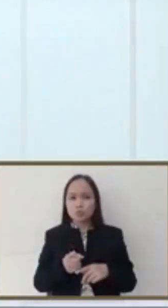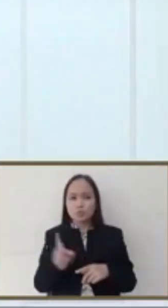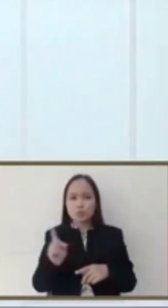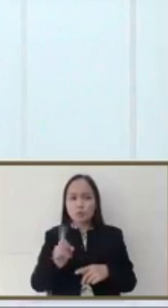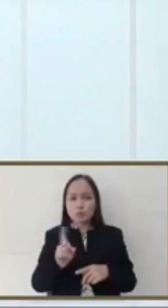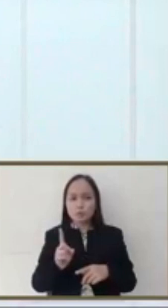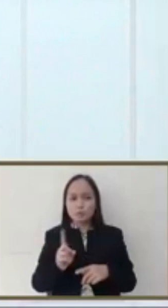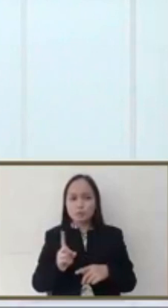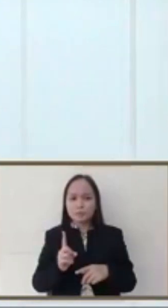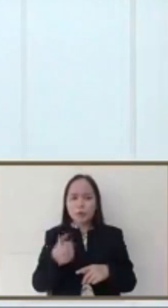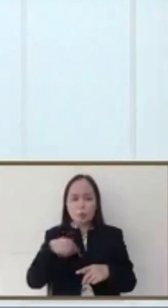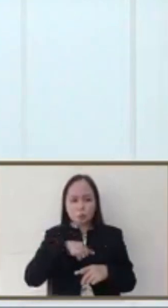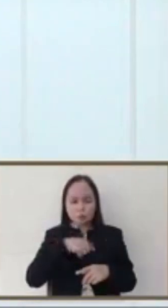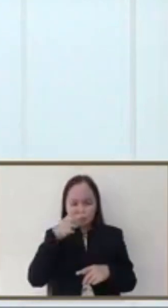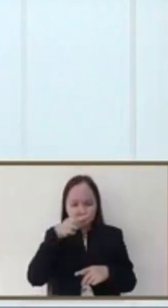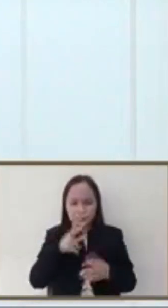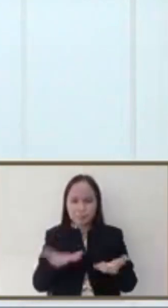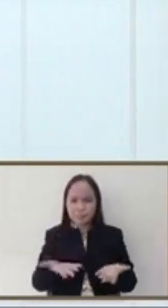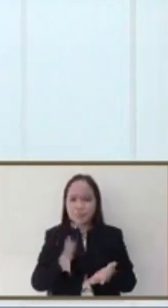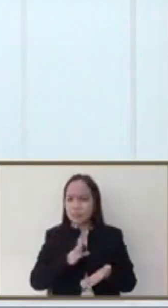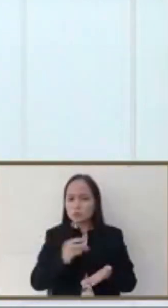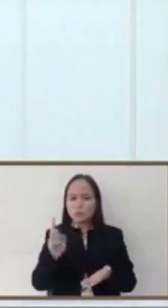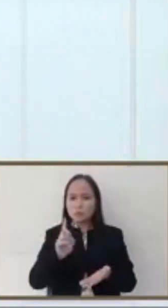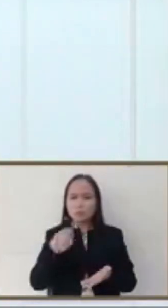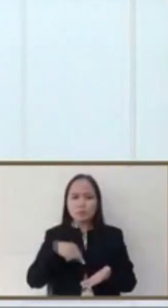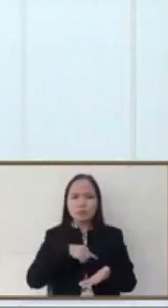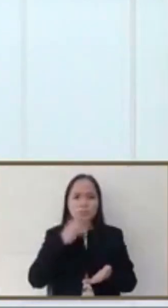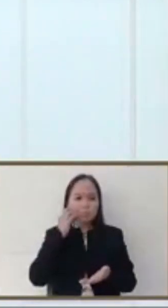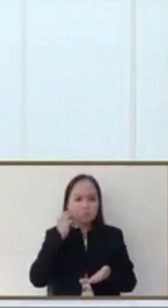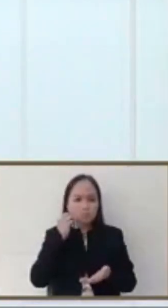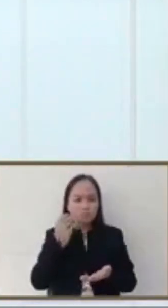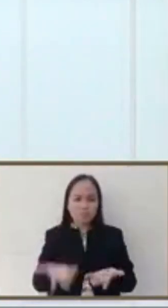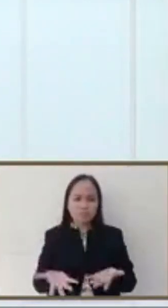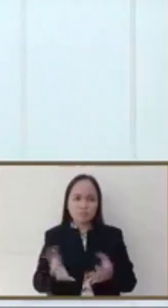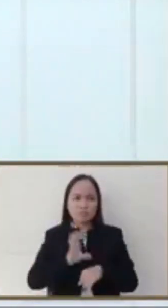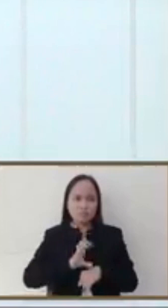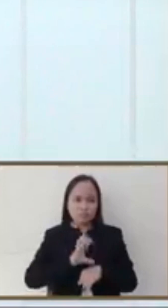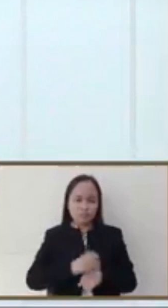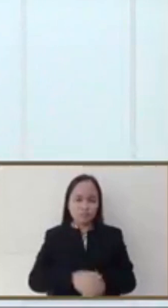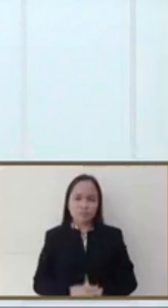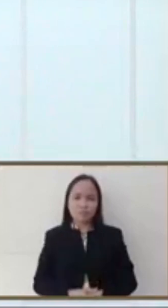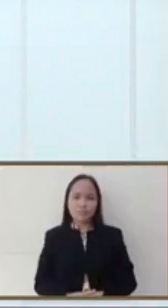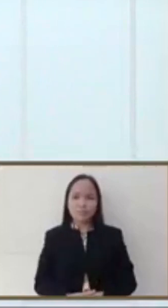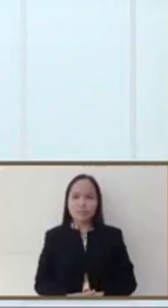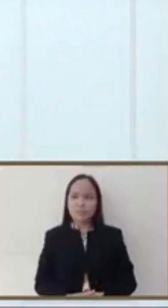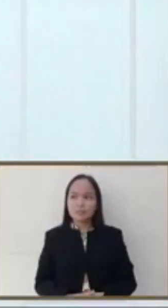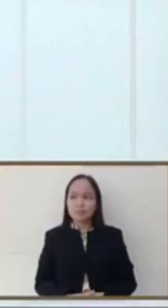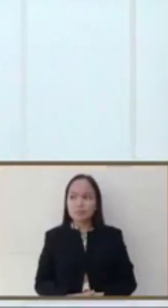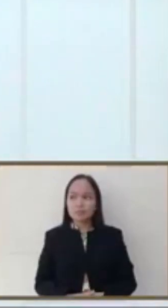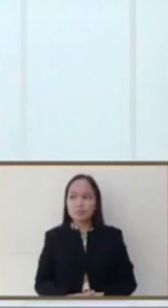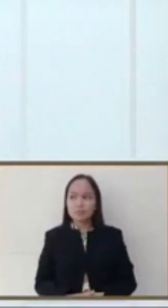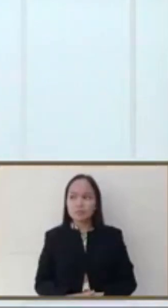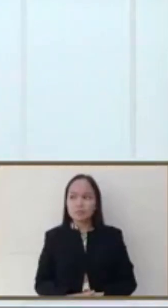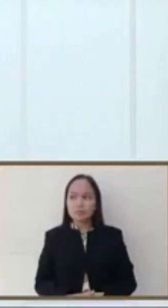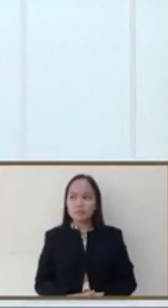Consider what you are seeing and experiencing in this church. Kapatid, ang kalugihan